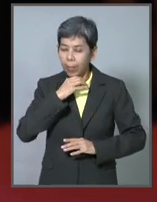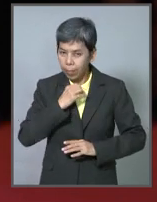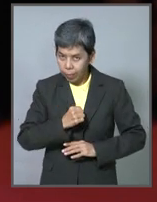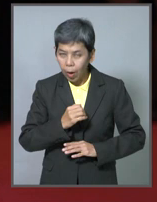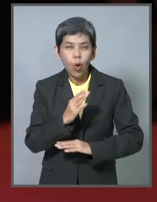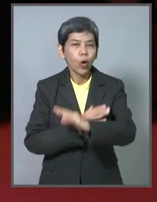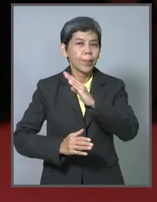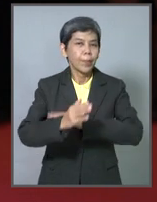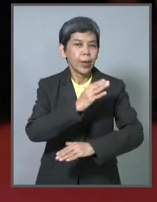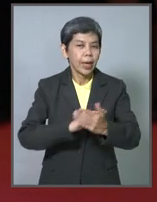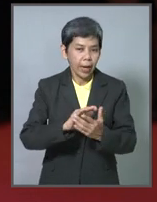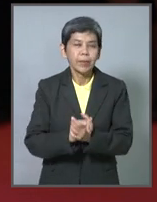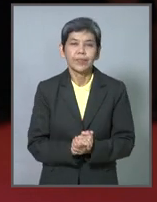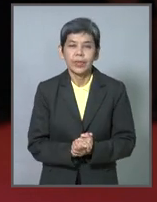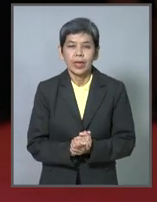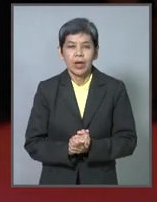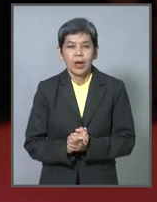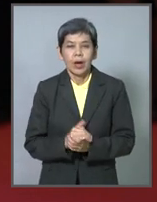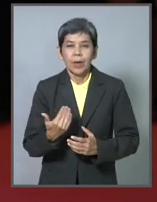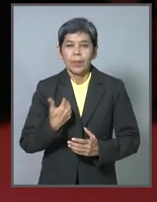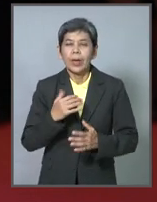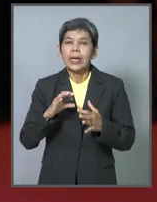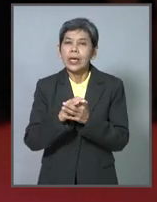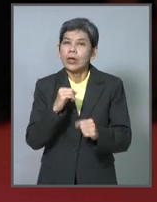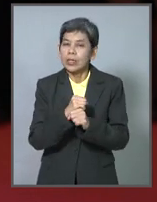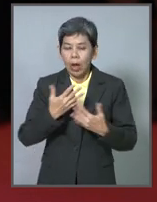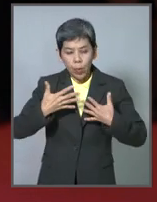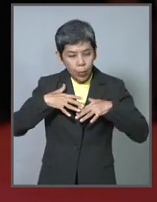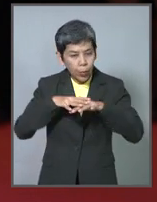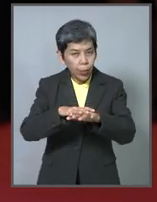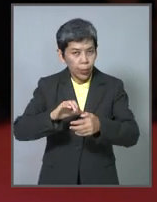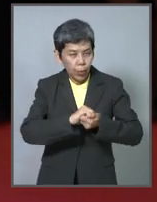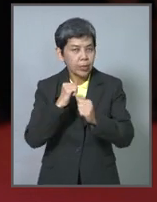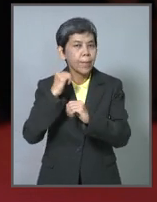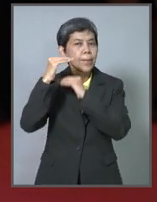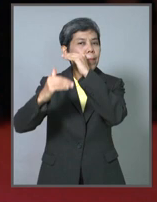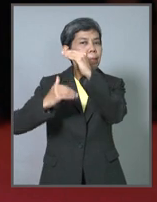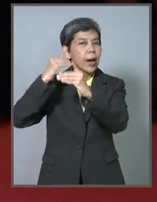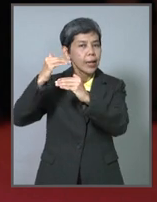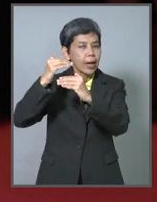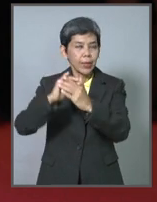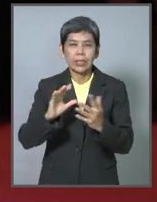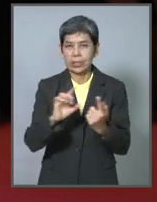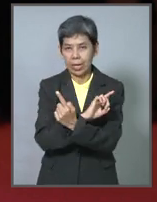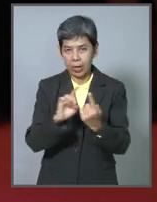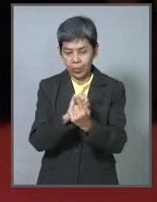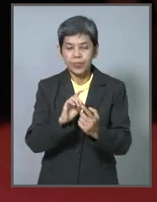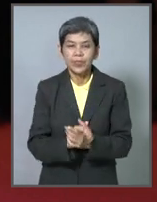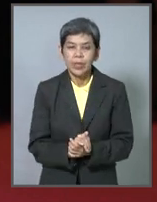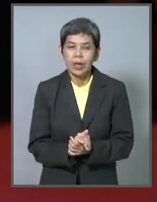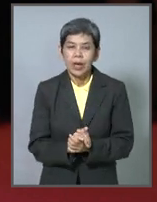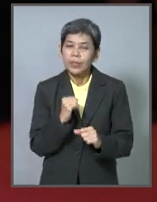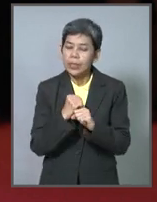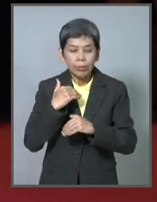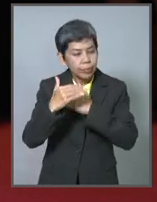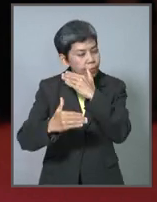งอายุคนพิการและผู้ได้โอกาสรวมถึงสร้างการมีส่วนร่วมในการพัฒนาคุณภาพชีวิตคนและสังคม